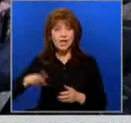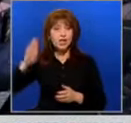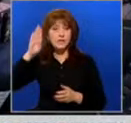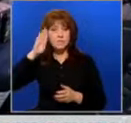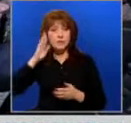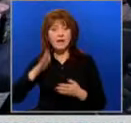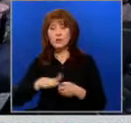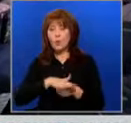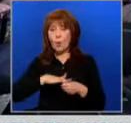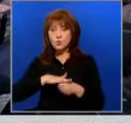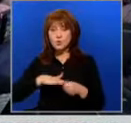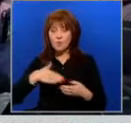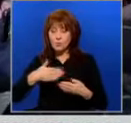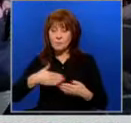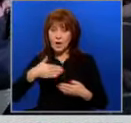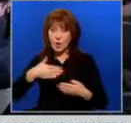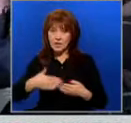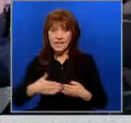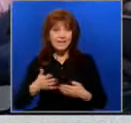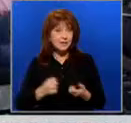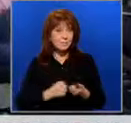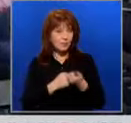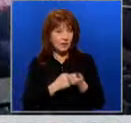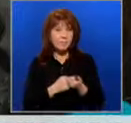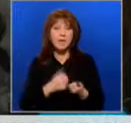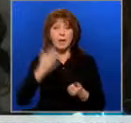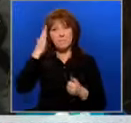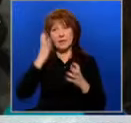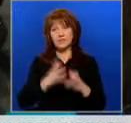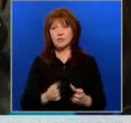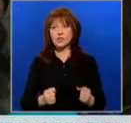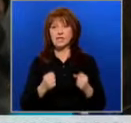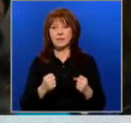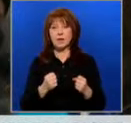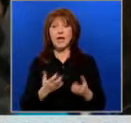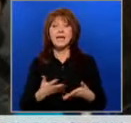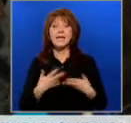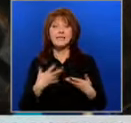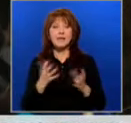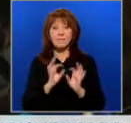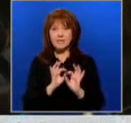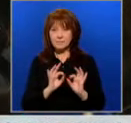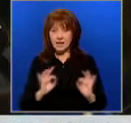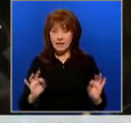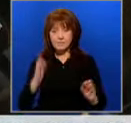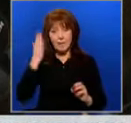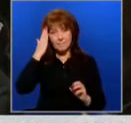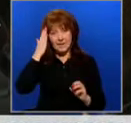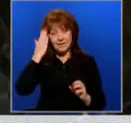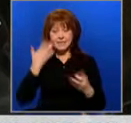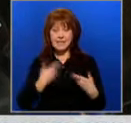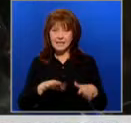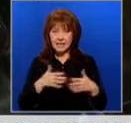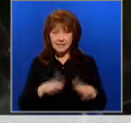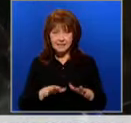приоритети, които са подкрепили, правителството ще е стабилно. И уточни. Искам да сме ясни. Министри не искаме нито